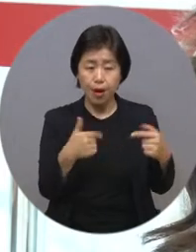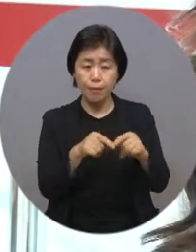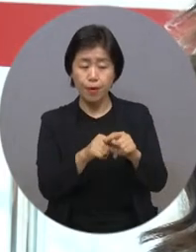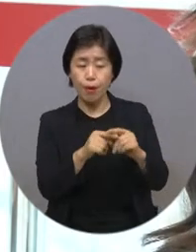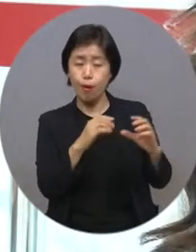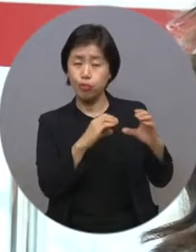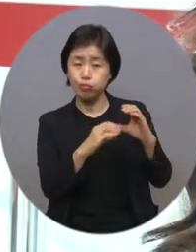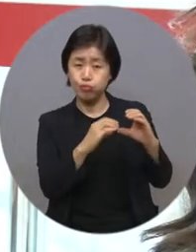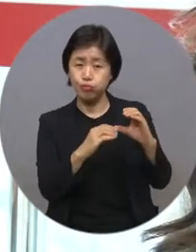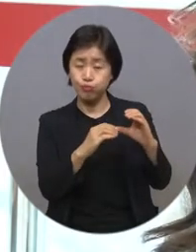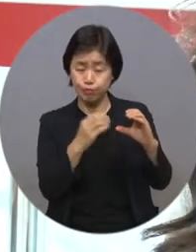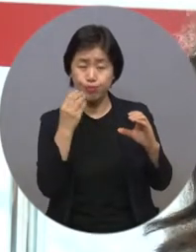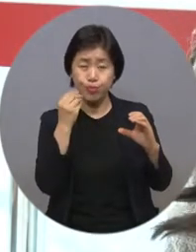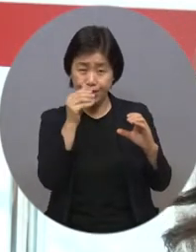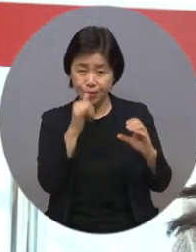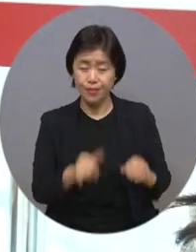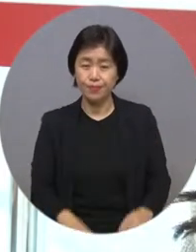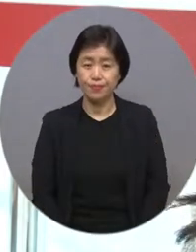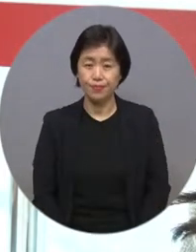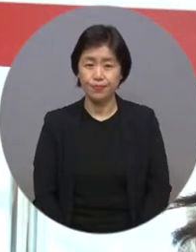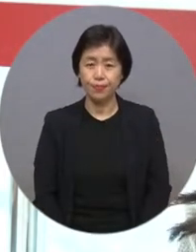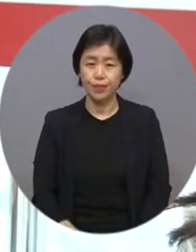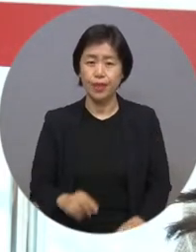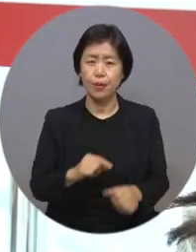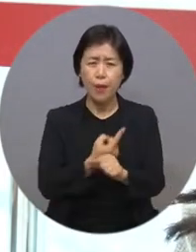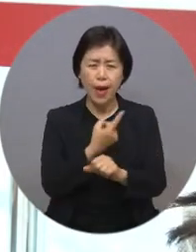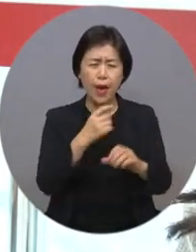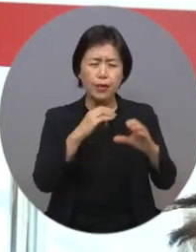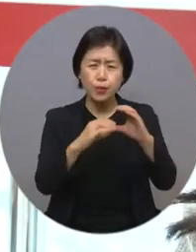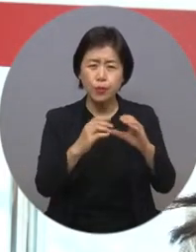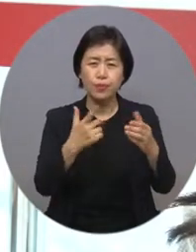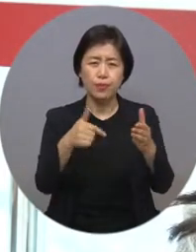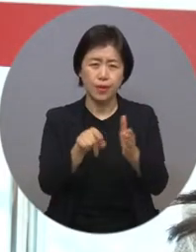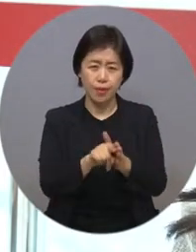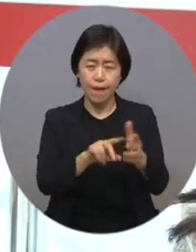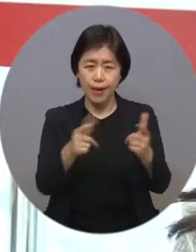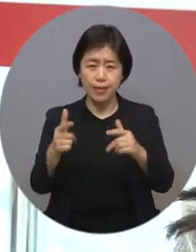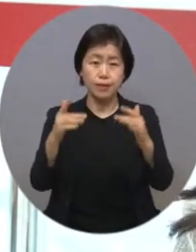노력을 많이 했고요. 그 외에도 이제 소통을 좀 강하게 해서 여러 가지 화상